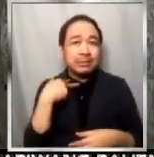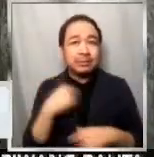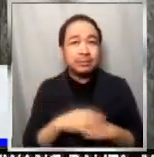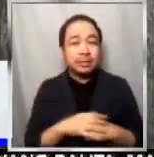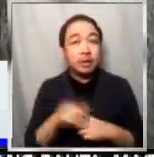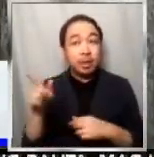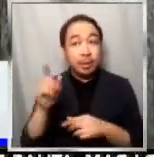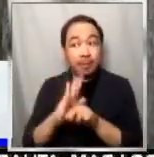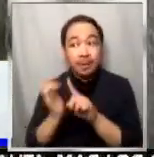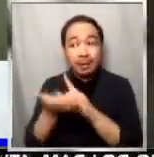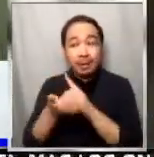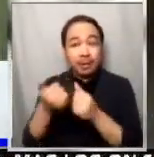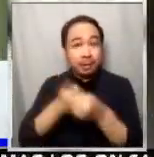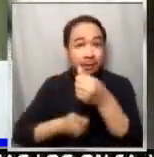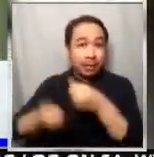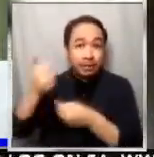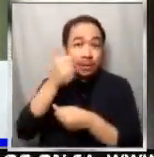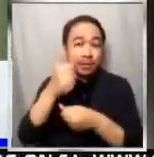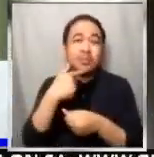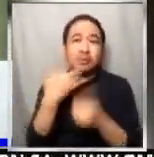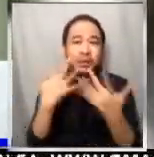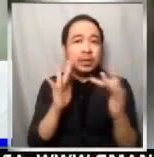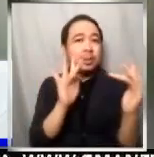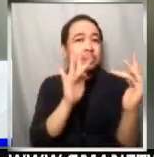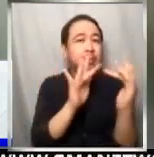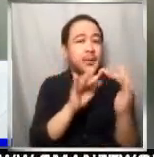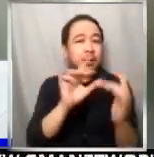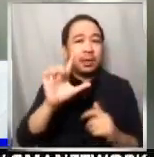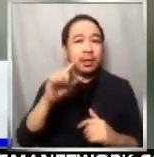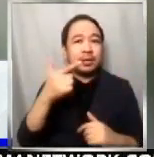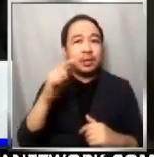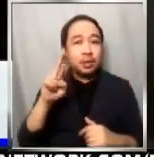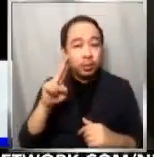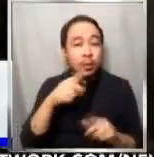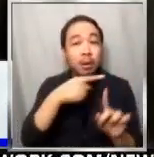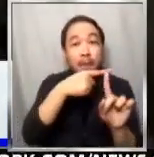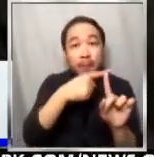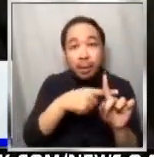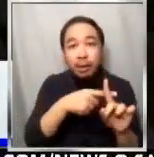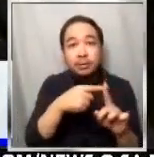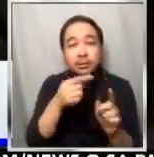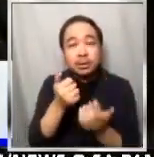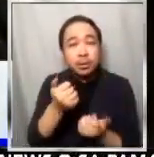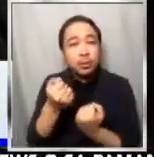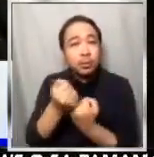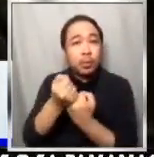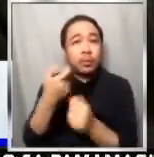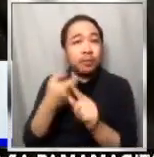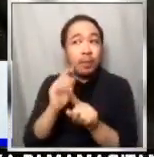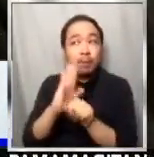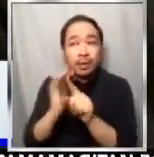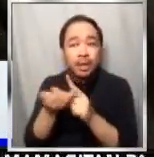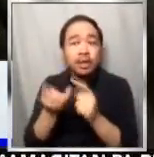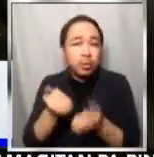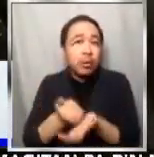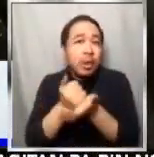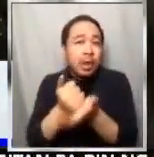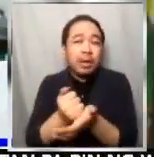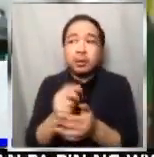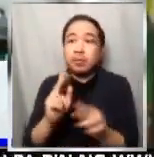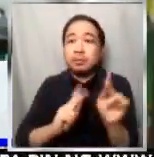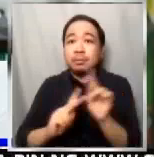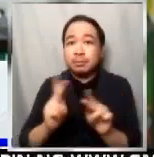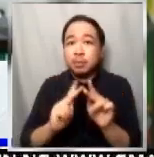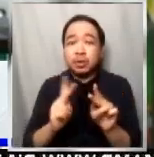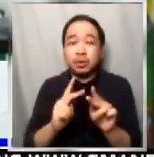barangay, nakipag-ugnayan na sila sa LGU bukod pa sa tulog mismo ng barangay para matulungan ang mga stranded na mga seaman.